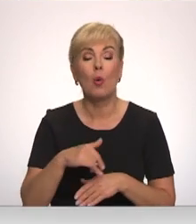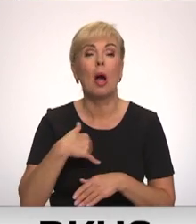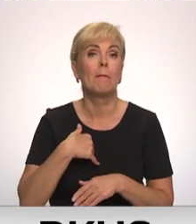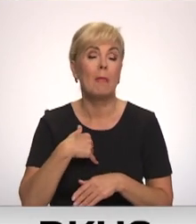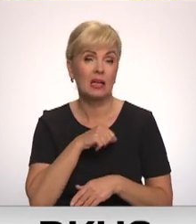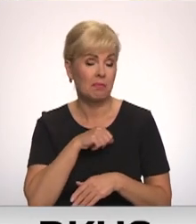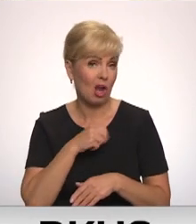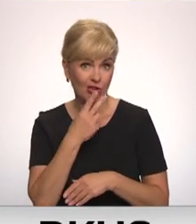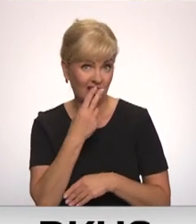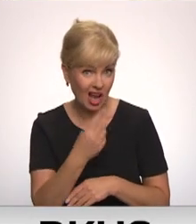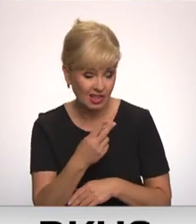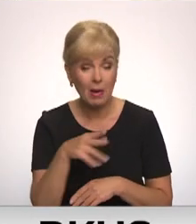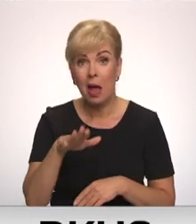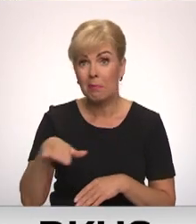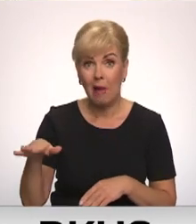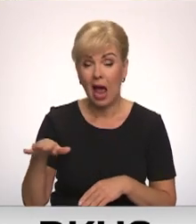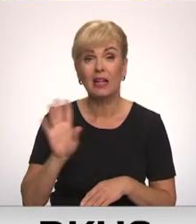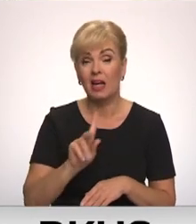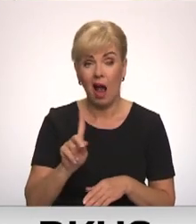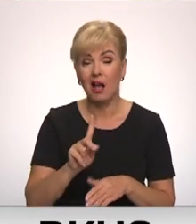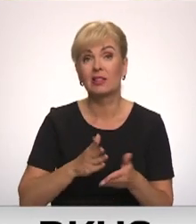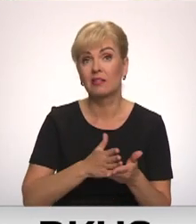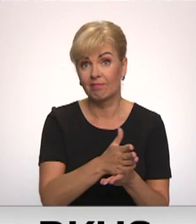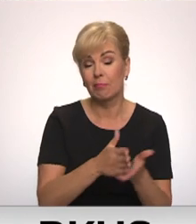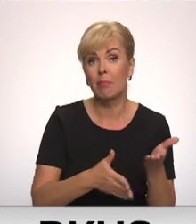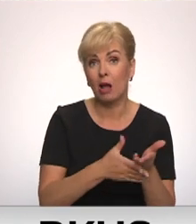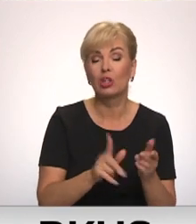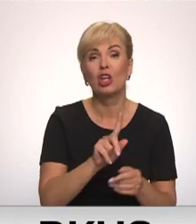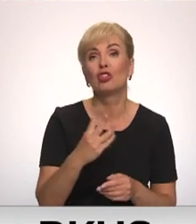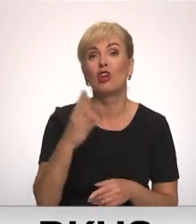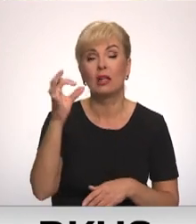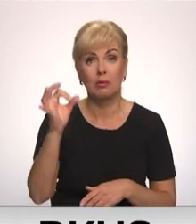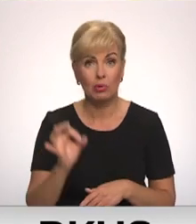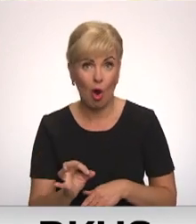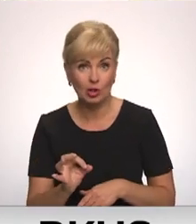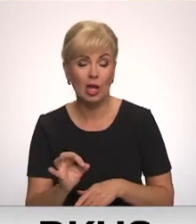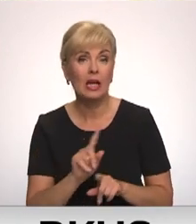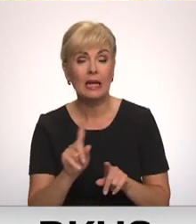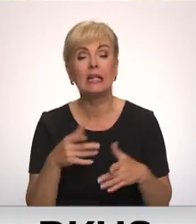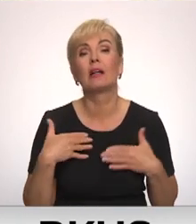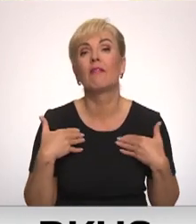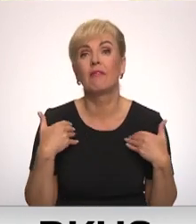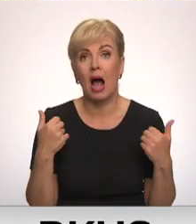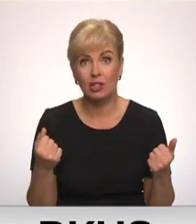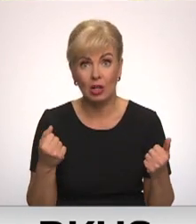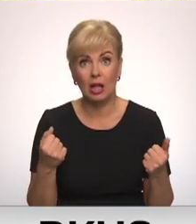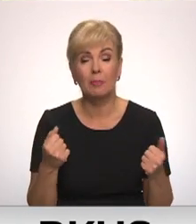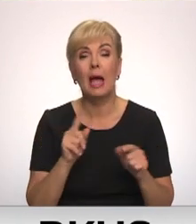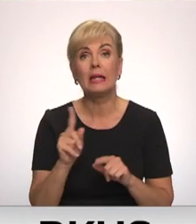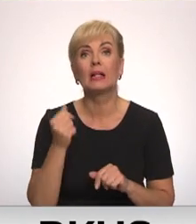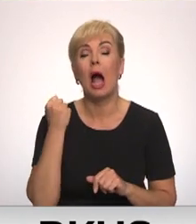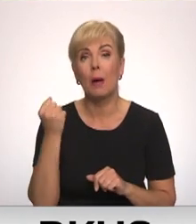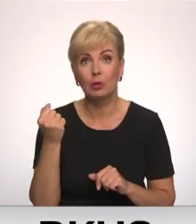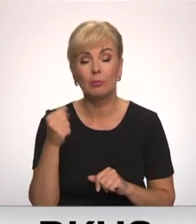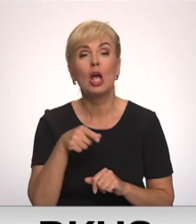redzam, ka tie bērni, kas griežas pēc palīdzības, 4% ir tiešām veselība ir apdraudēta un